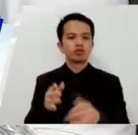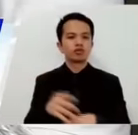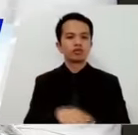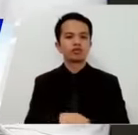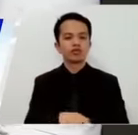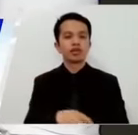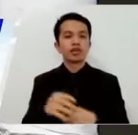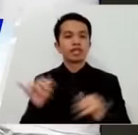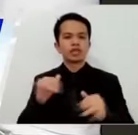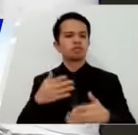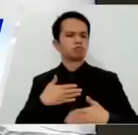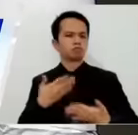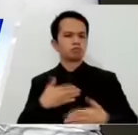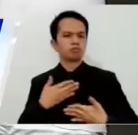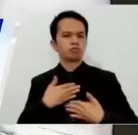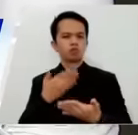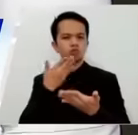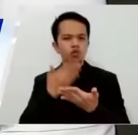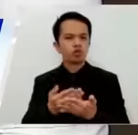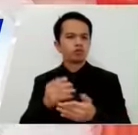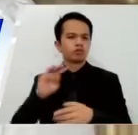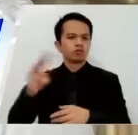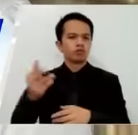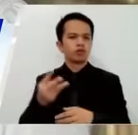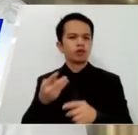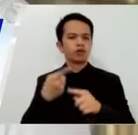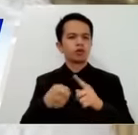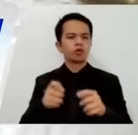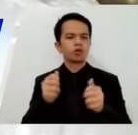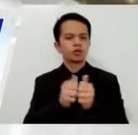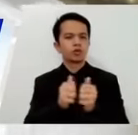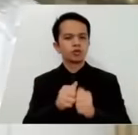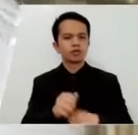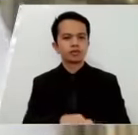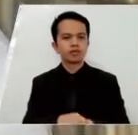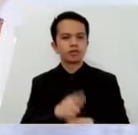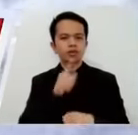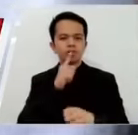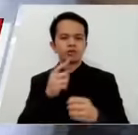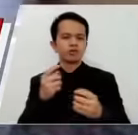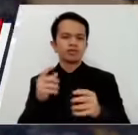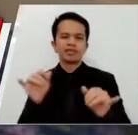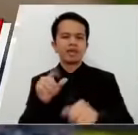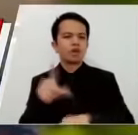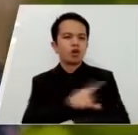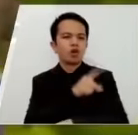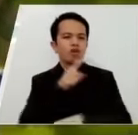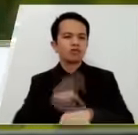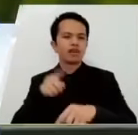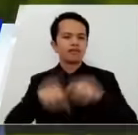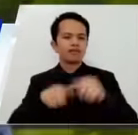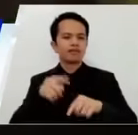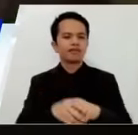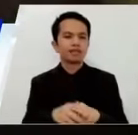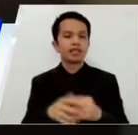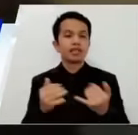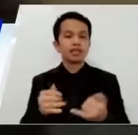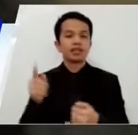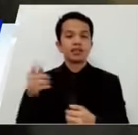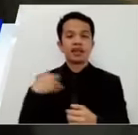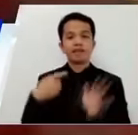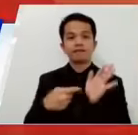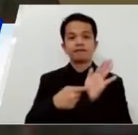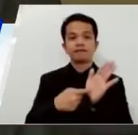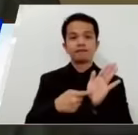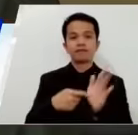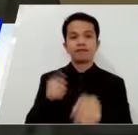sa mainit na pagtanggap sa kanya ng mga kasamahan. Parang matagal na kami magkakilala. May ni-reveal naman ang bida na si Jillian